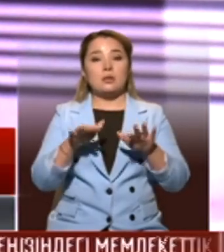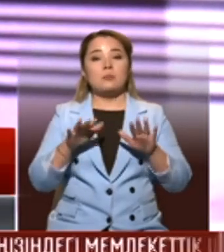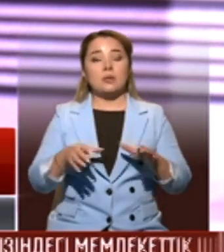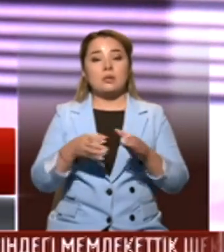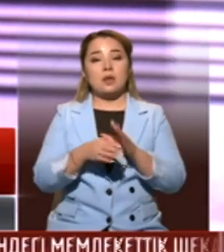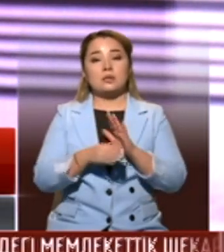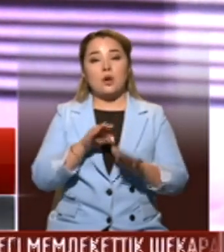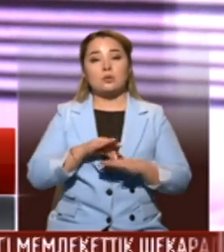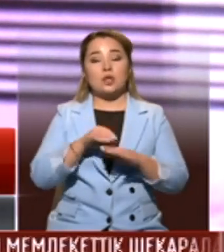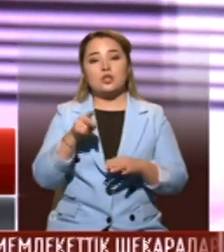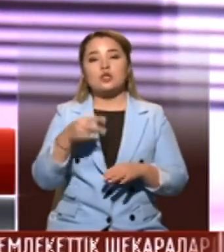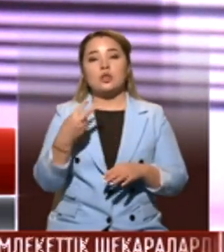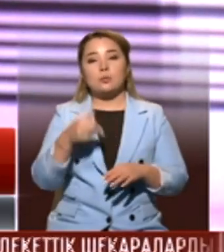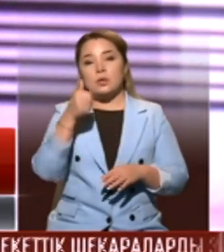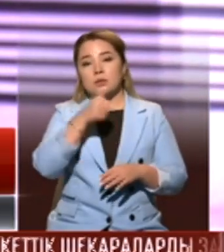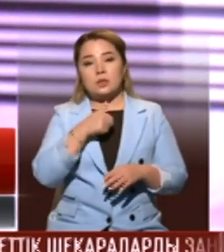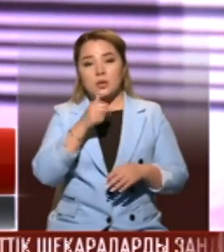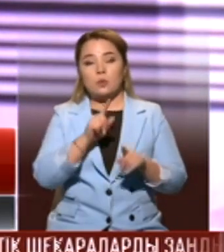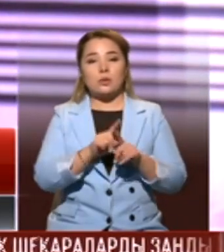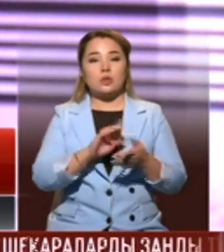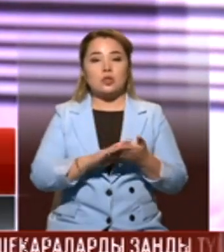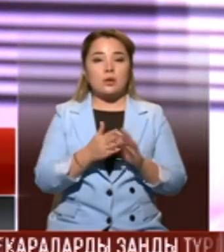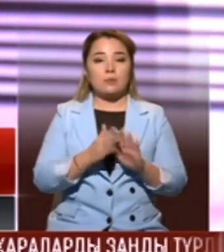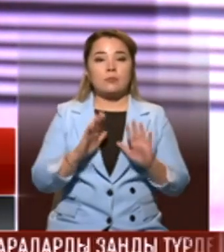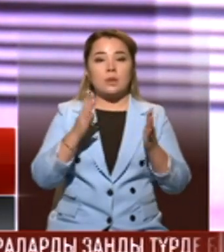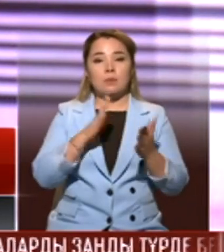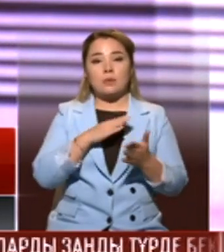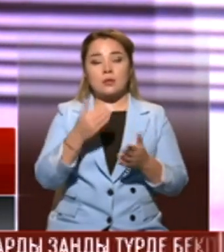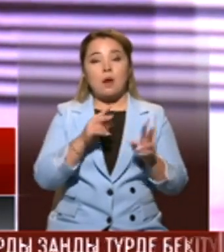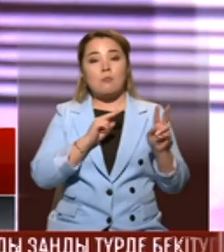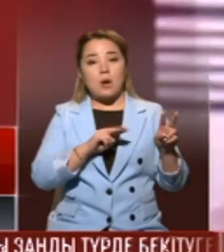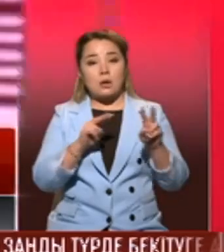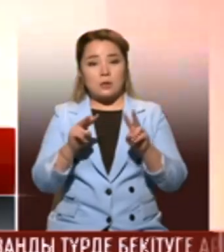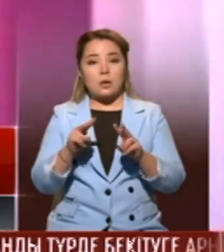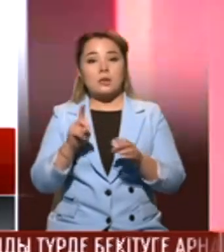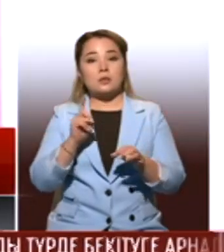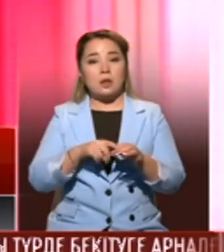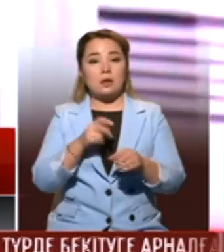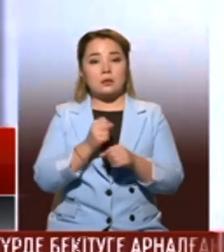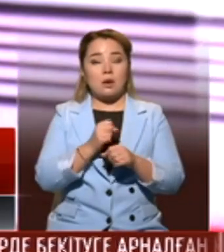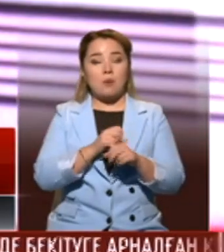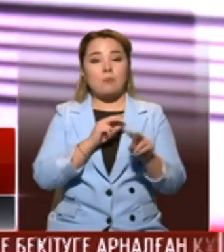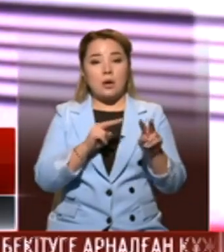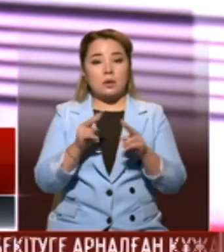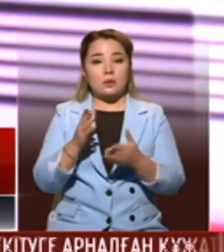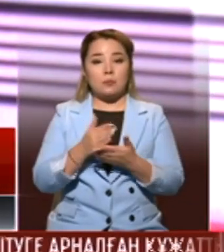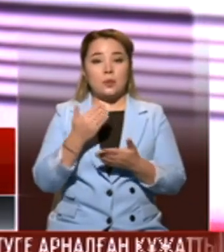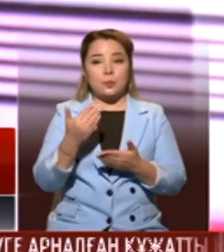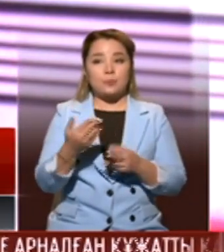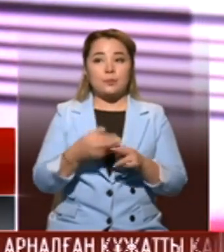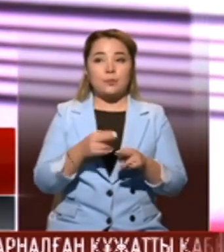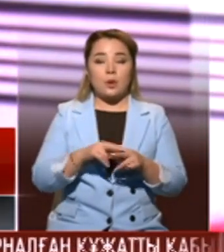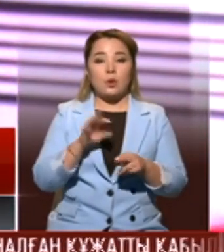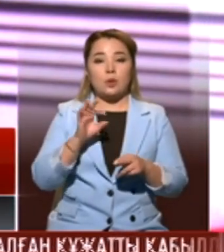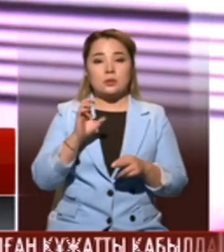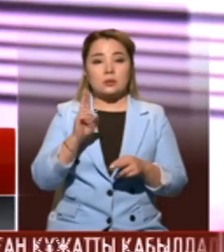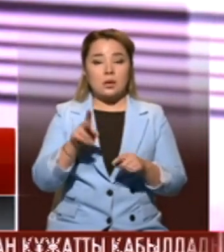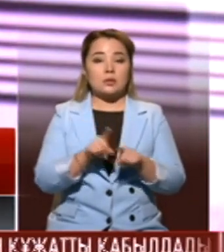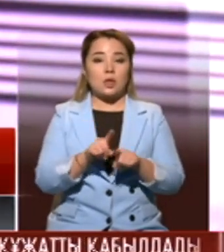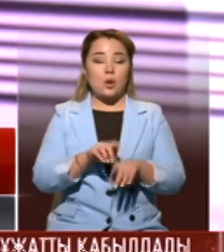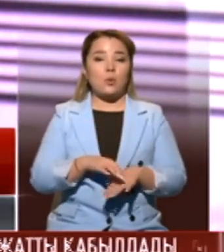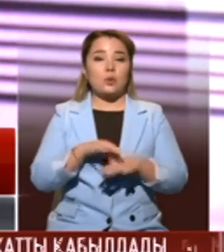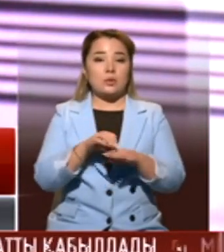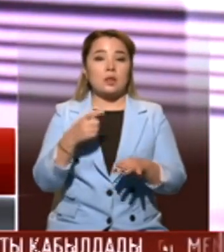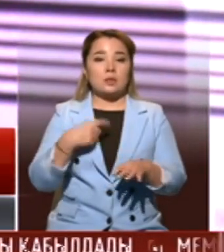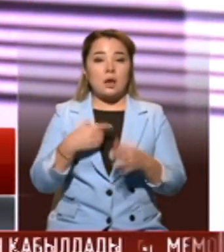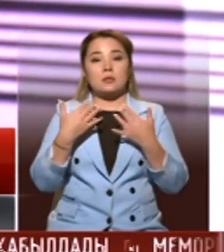жылғы мысалы мынадай жағдайлар болды. Байқаушылар тіркеліп қойған, бақылаушылар ОСК-дан өзінің несін өткізген,